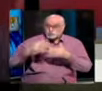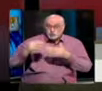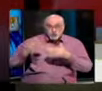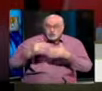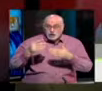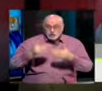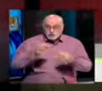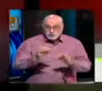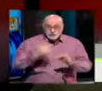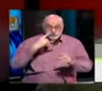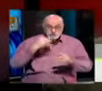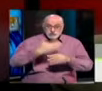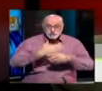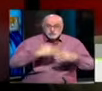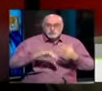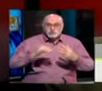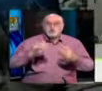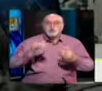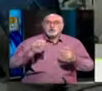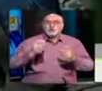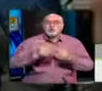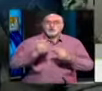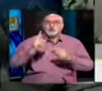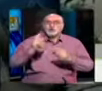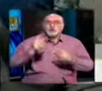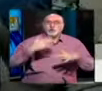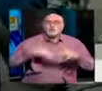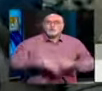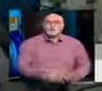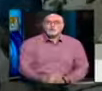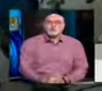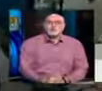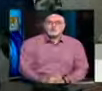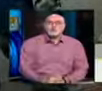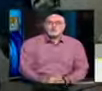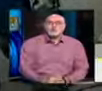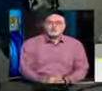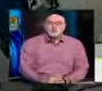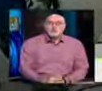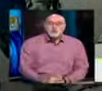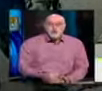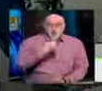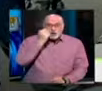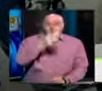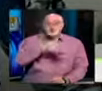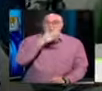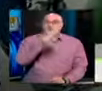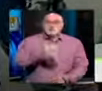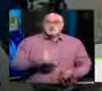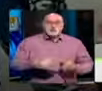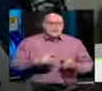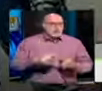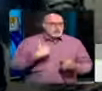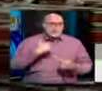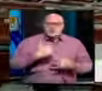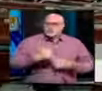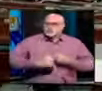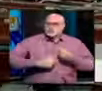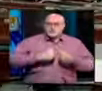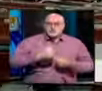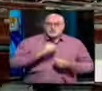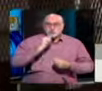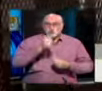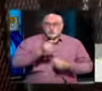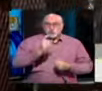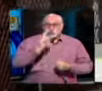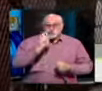حكومة عزيز أخنوش هي حكومة شركات. هادشي أخنوش سيدنا وسيدك الرسول الله، أنت أخنوش ماشي أخنوش. إضافة